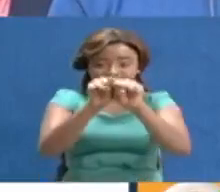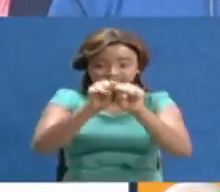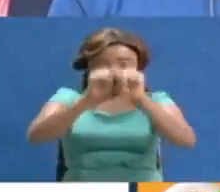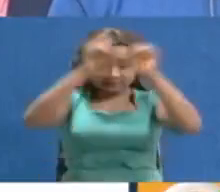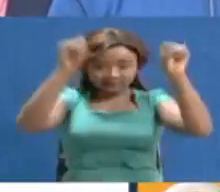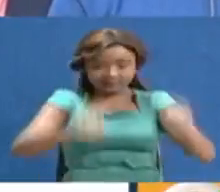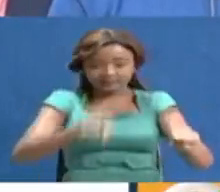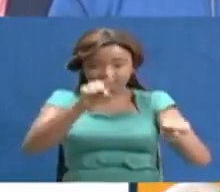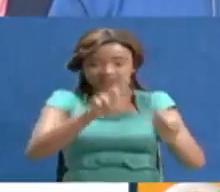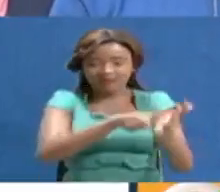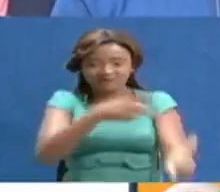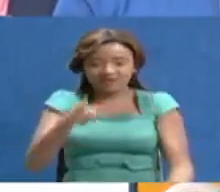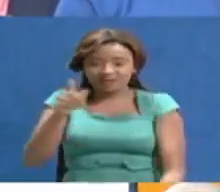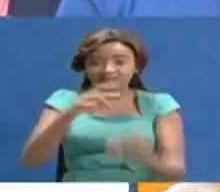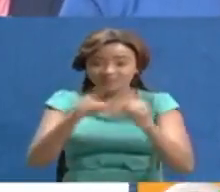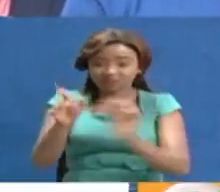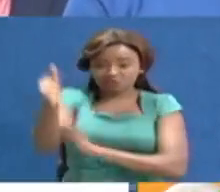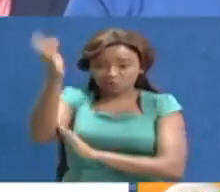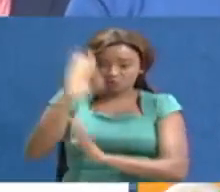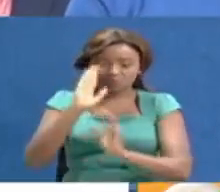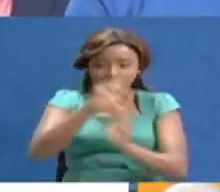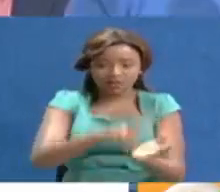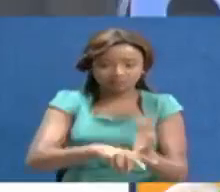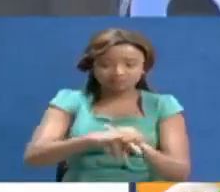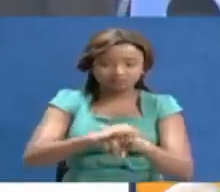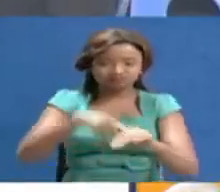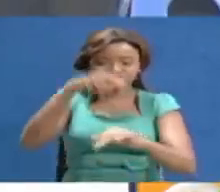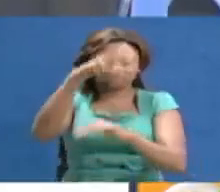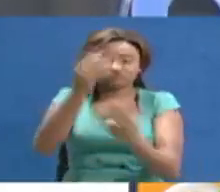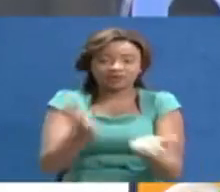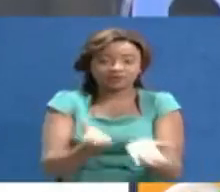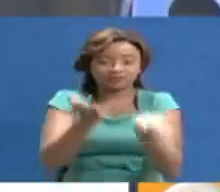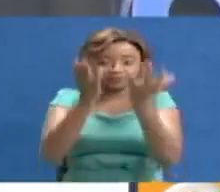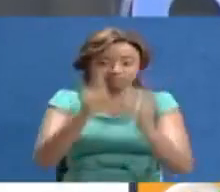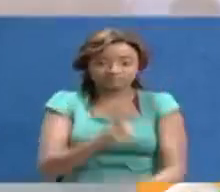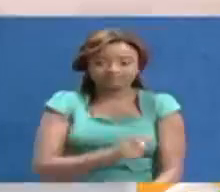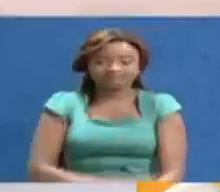inaweza kuwa imemwangusha, lakini Mungu hajafanya nini? Hajamwangusha kwa haraka haraka.